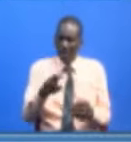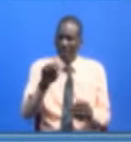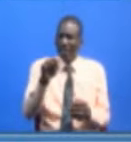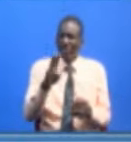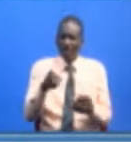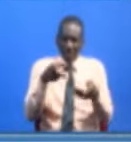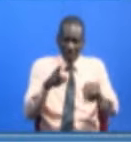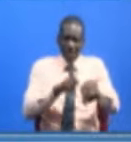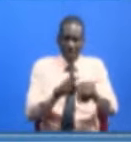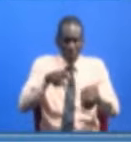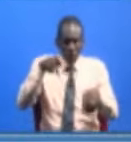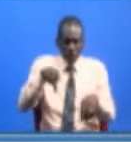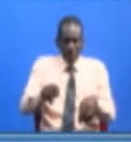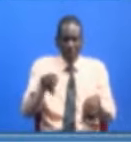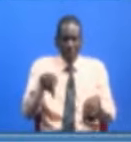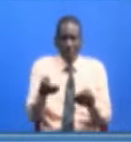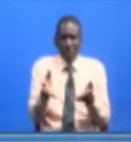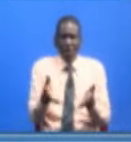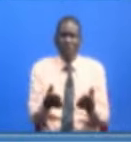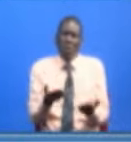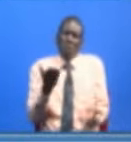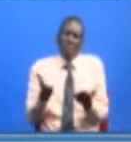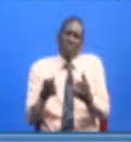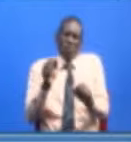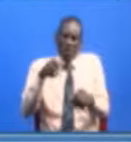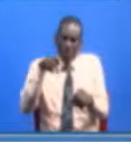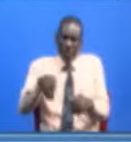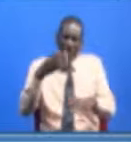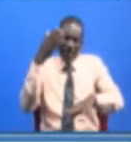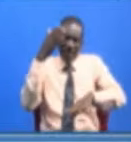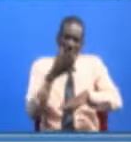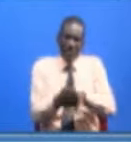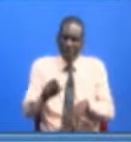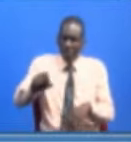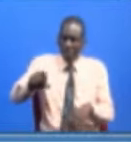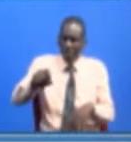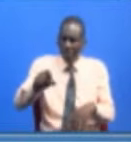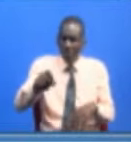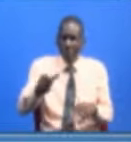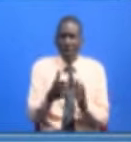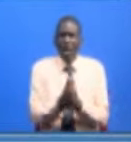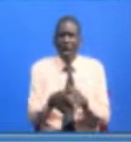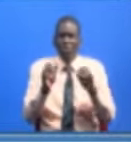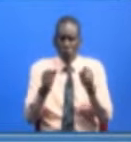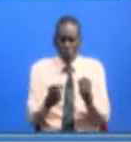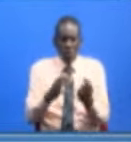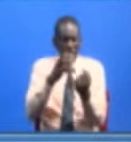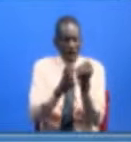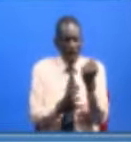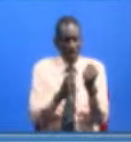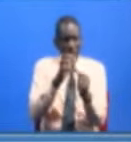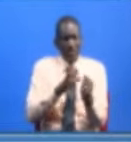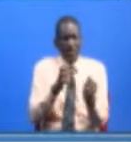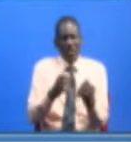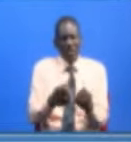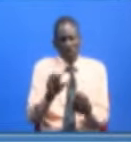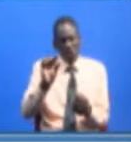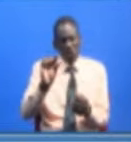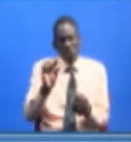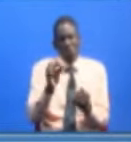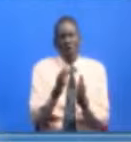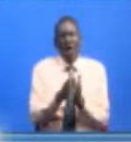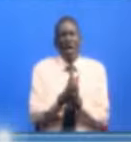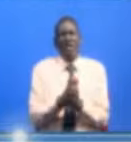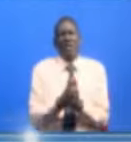wa upanzi umepanda mbegu feki, yani gushi. Na pia inawezekana kwamba mazao ovyo na kiwango cha chini msimu uliopita